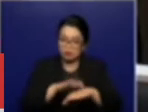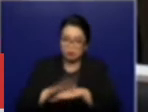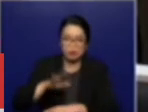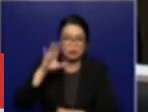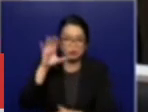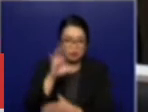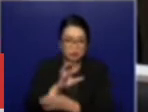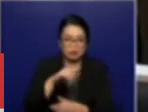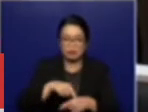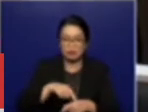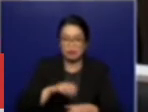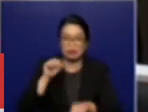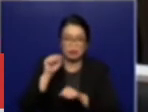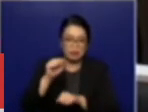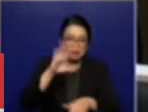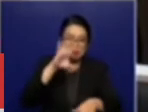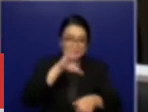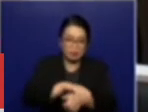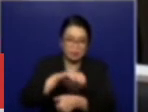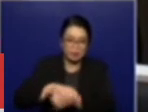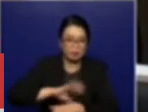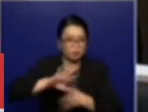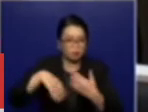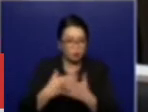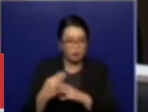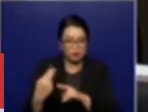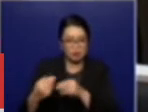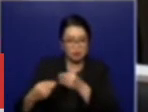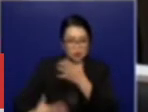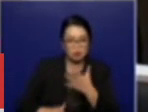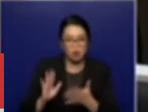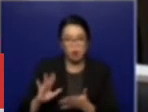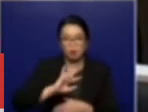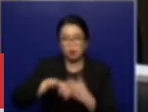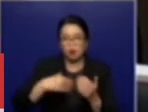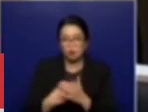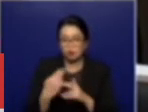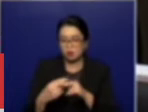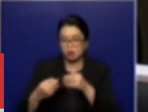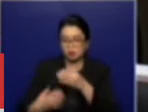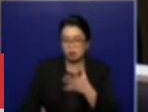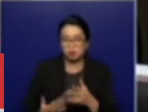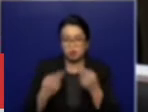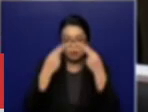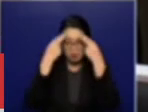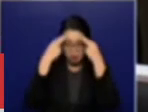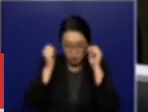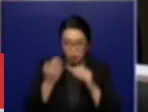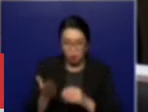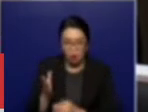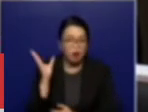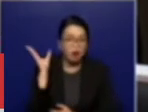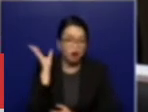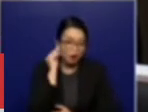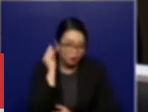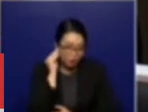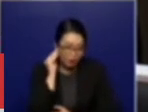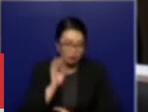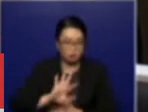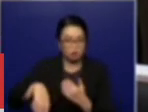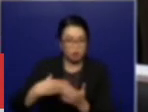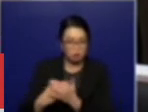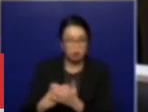ประเทศหากท่านนายกนะครับท่านจะได้ให้ความกรุณาท่านจะรับฟังพวกเขาเหมือนที่ท่าน